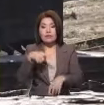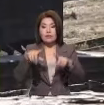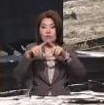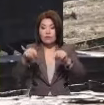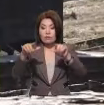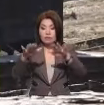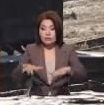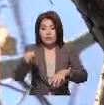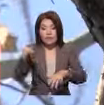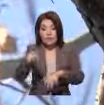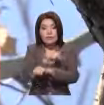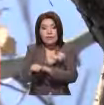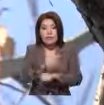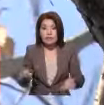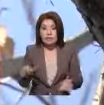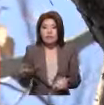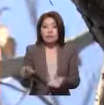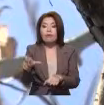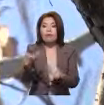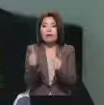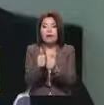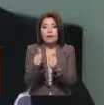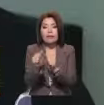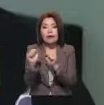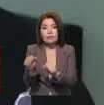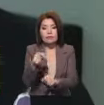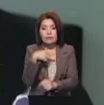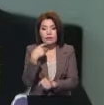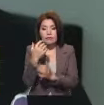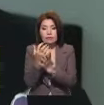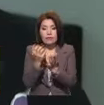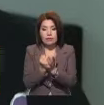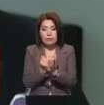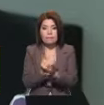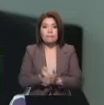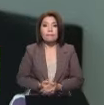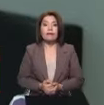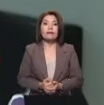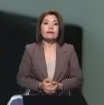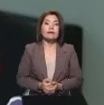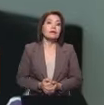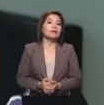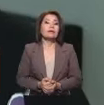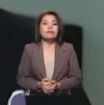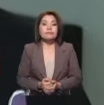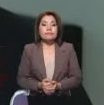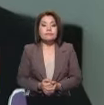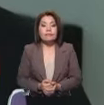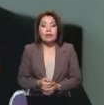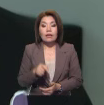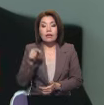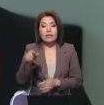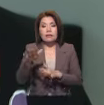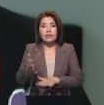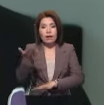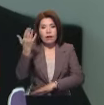болмайтынын айтады, себебі аумақ су қорғау аймағына кіреді. Она была и есть рекреационная, она так и осталась. Ол жер